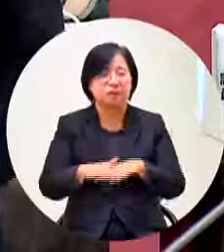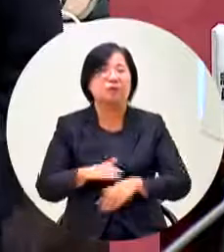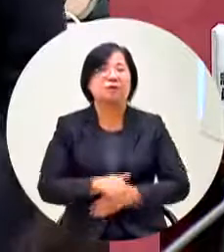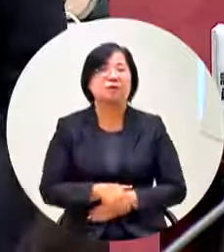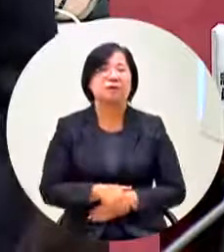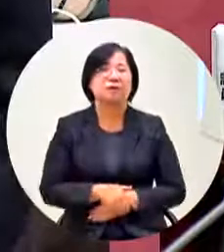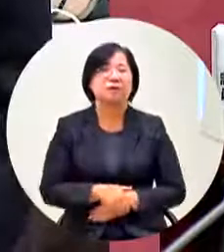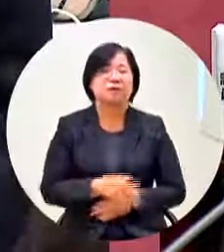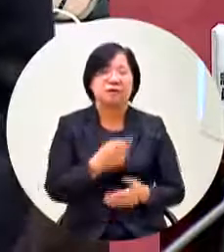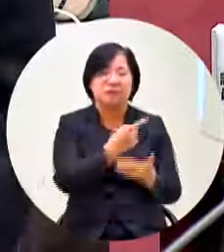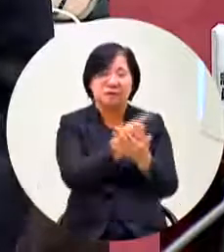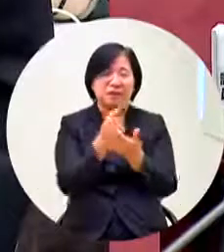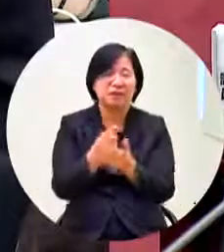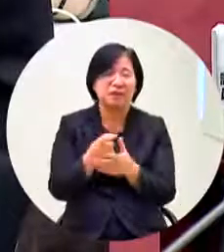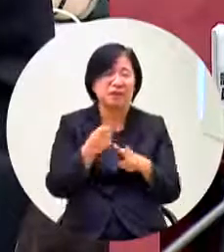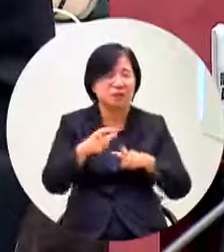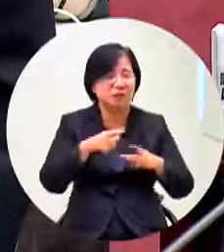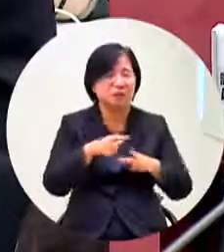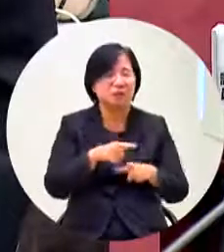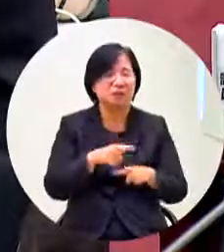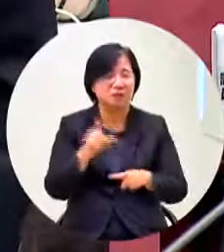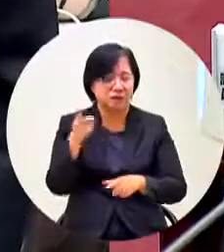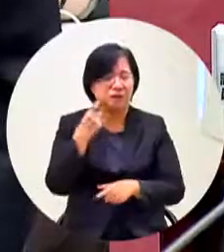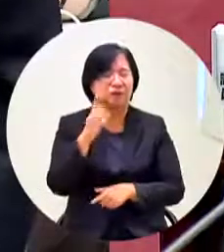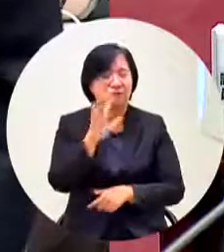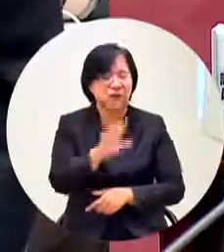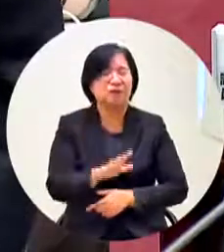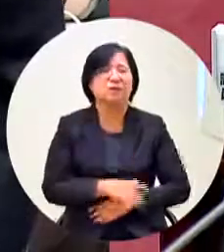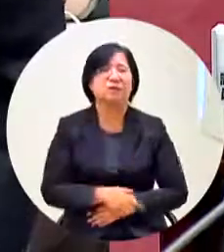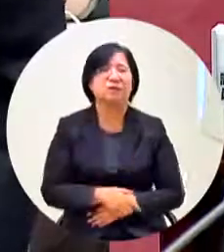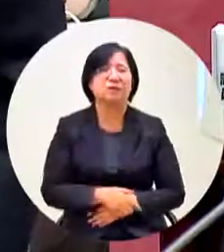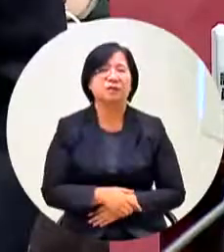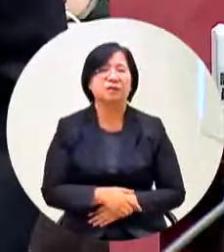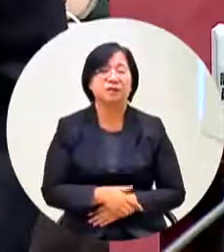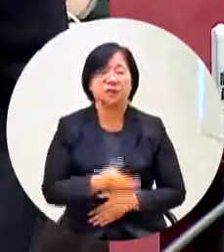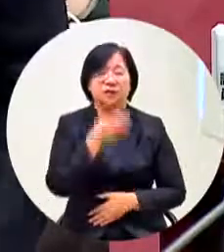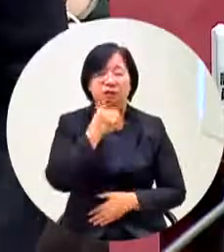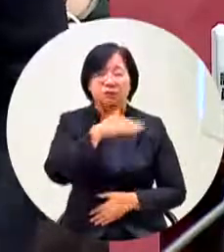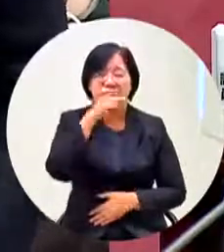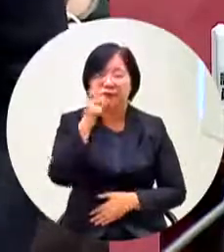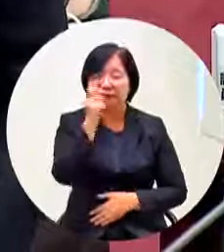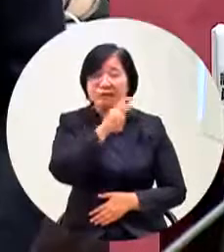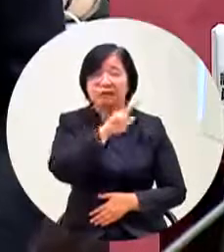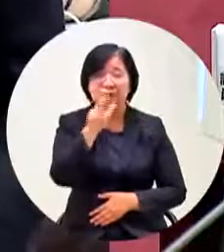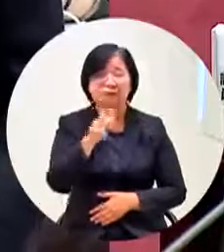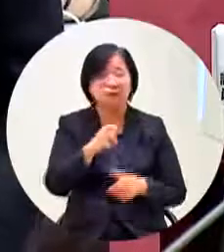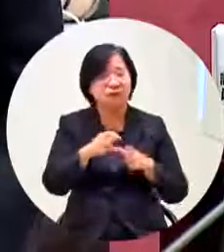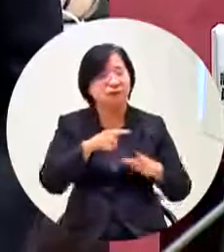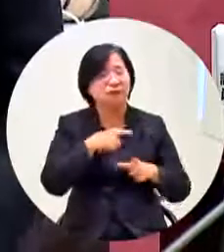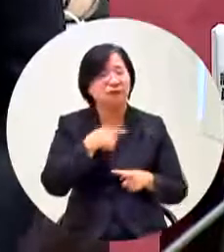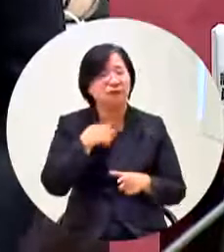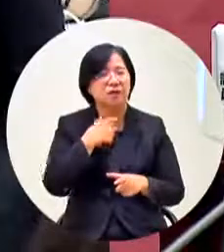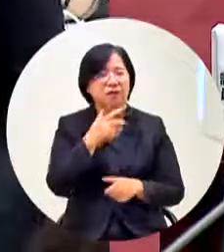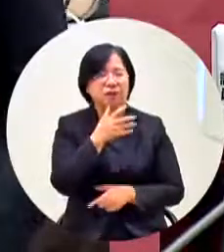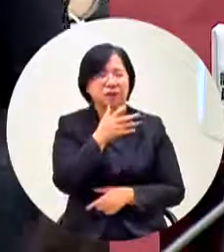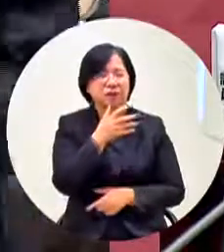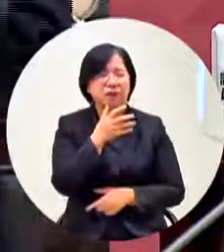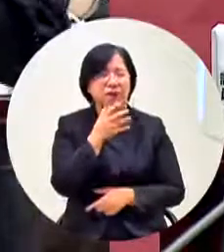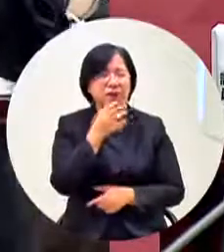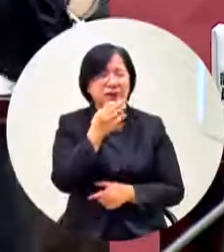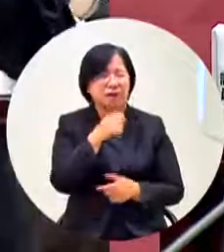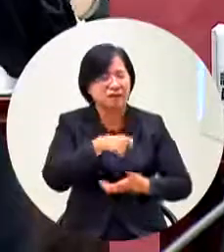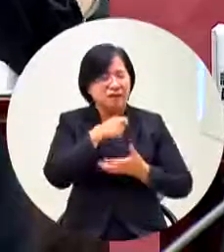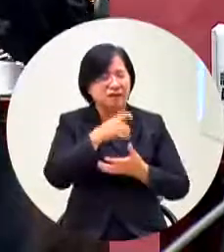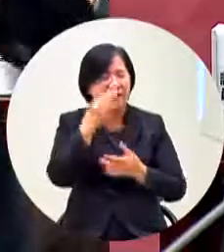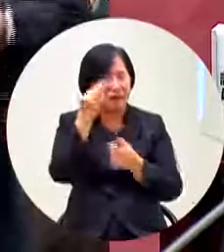因素在啦。那我说过，湖山特色公园，我们也讲了很多年了啊。那终于啊，今